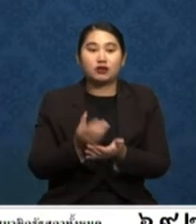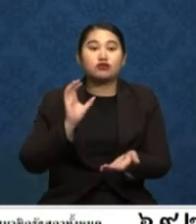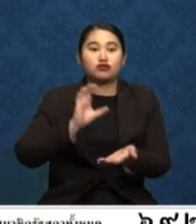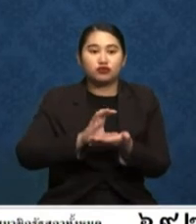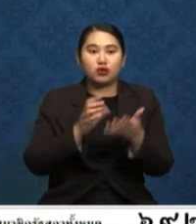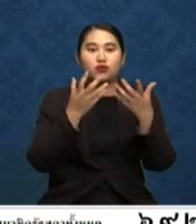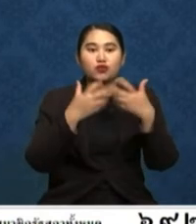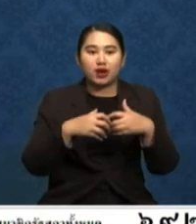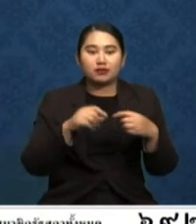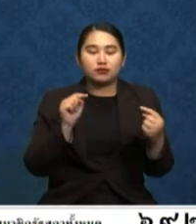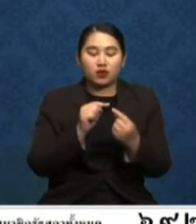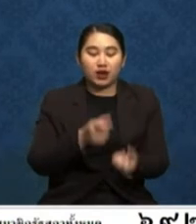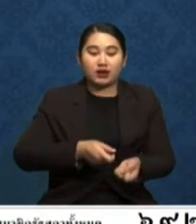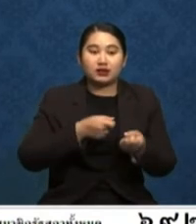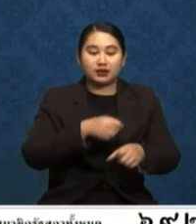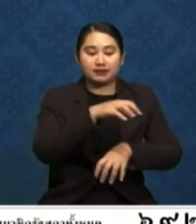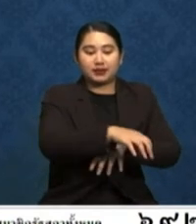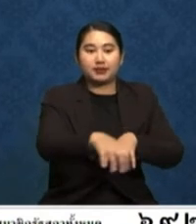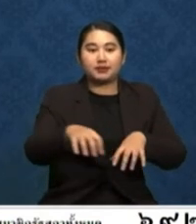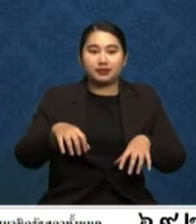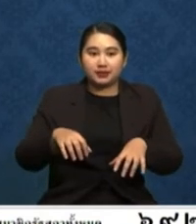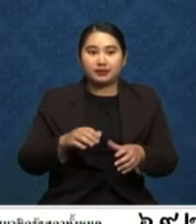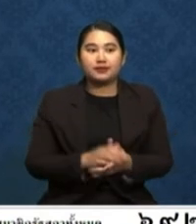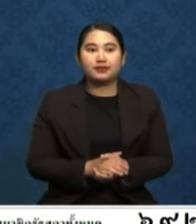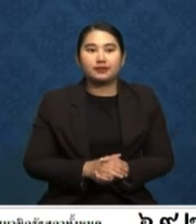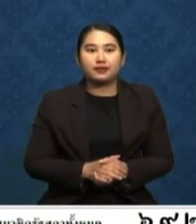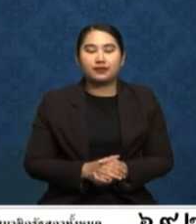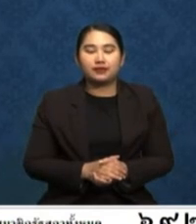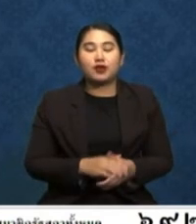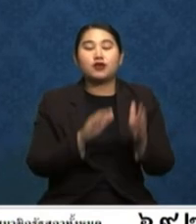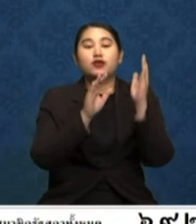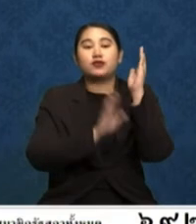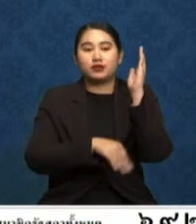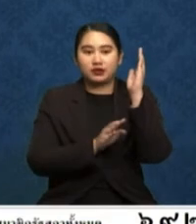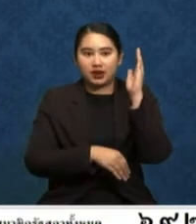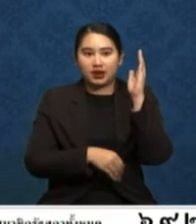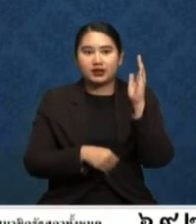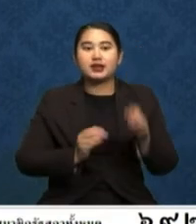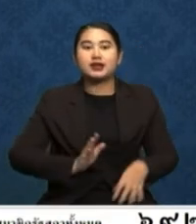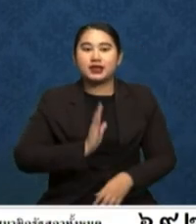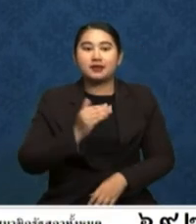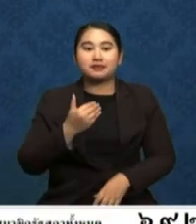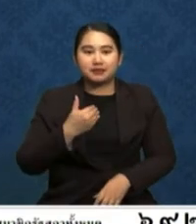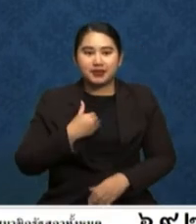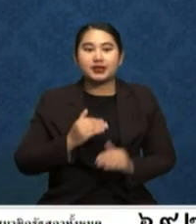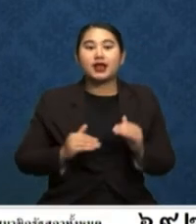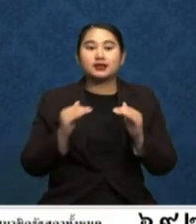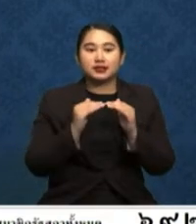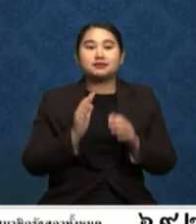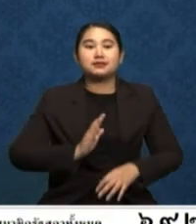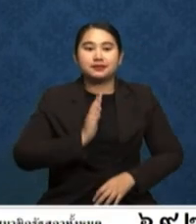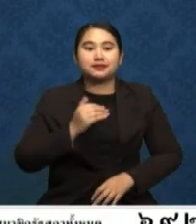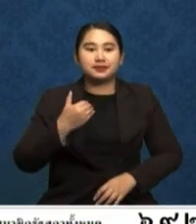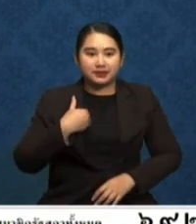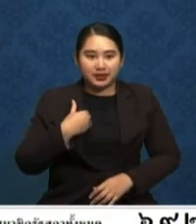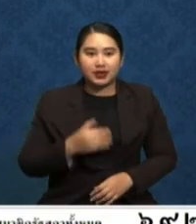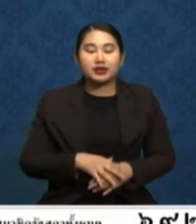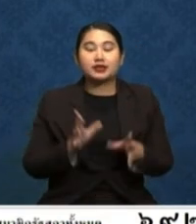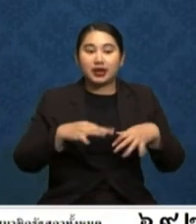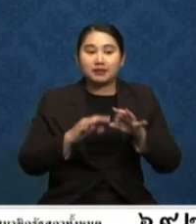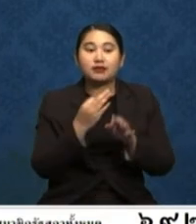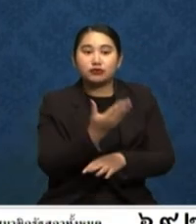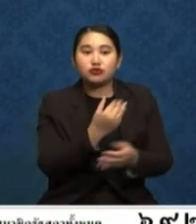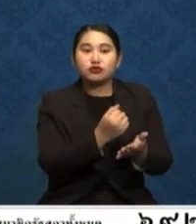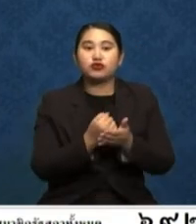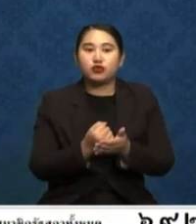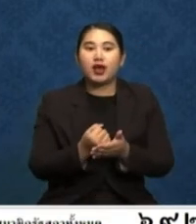อุตสาหกรรมการเกษตรท่านประธานคะคนใต้เขามีเกียรติมีศักดิ์ศรีอยู่แล้วนะคะเหลือแค่ท่านทำให้